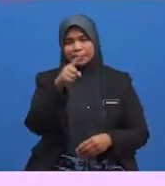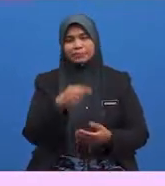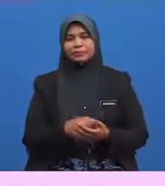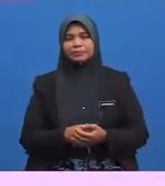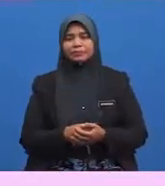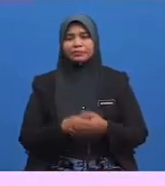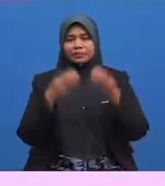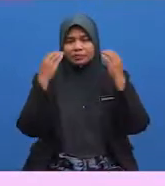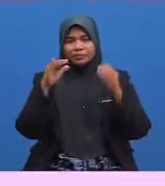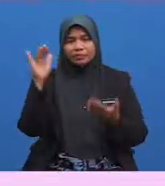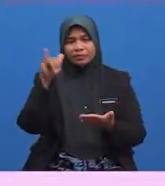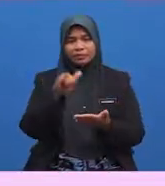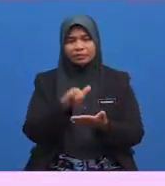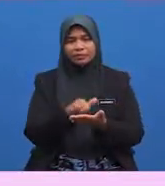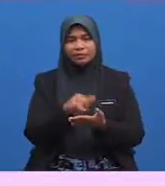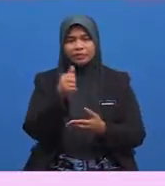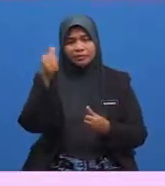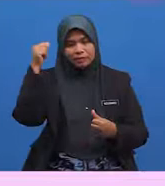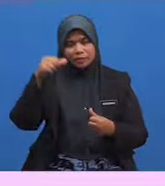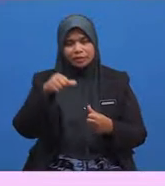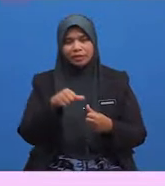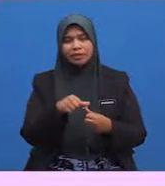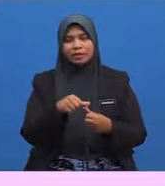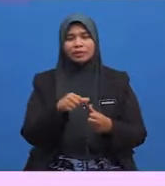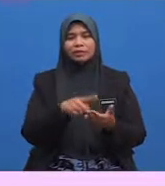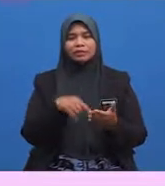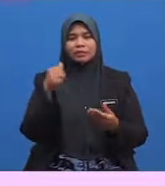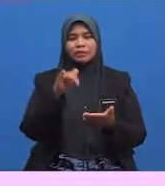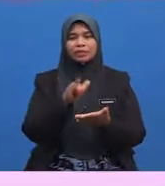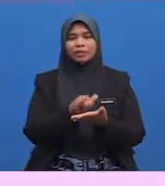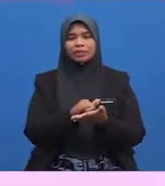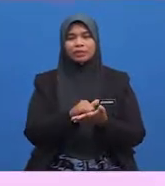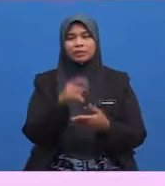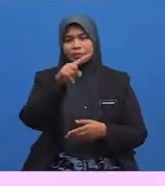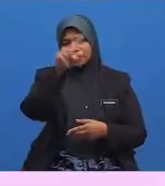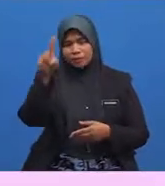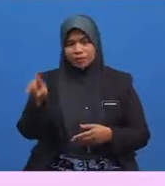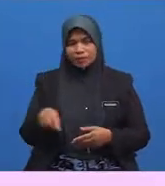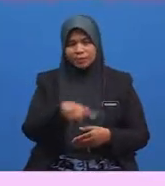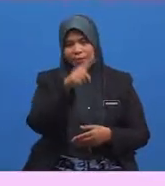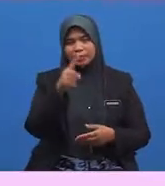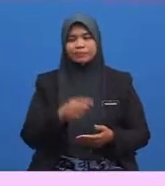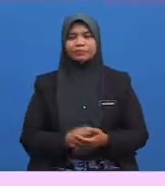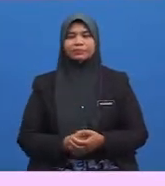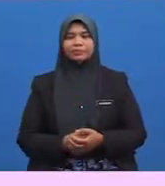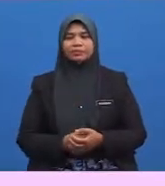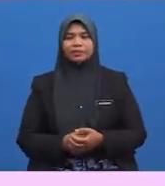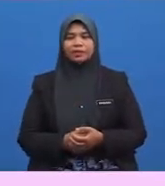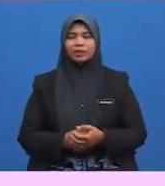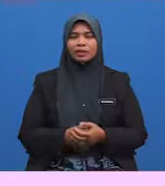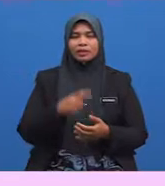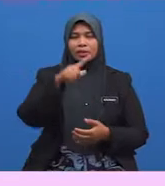Cikgu yakin anda ingat apa itu lilitan bulatan? Ya, bagus. Lilitan